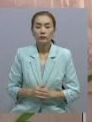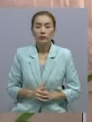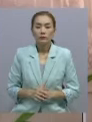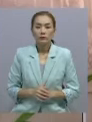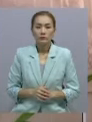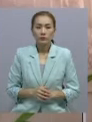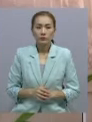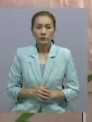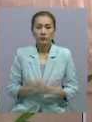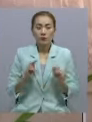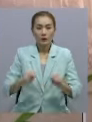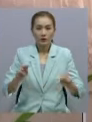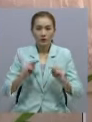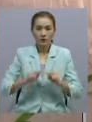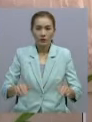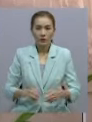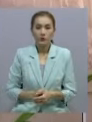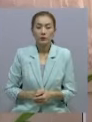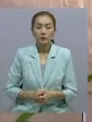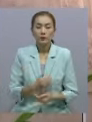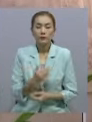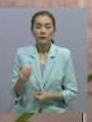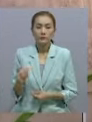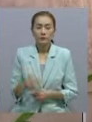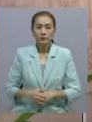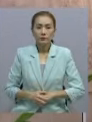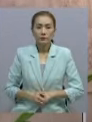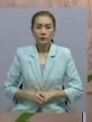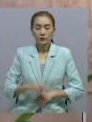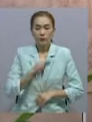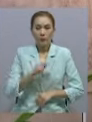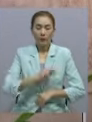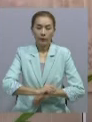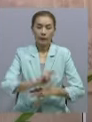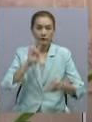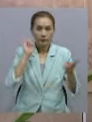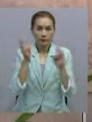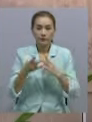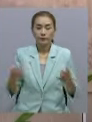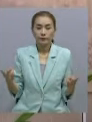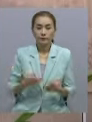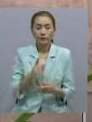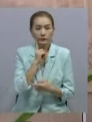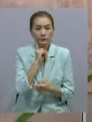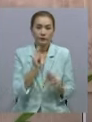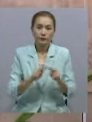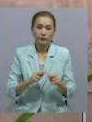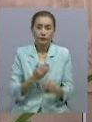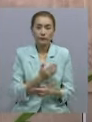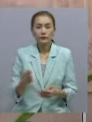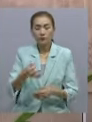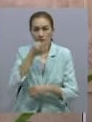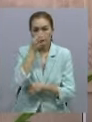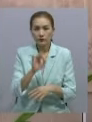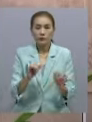Мақсатымыз педагогикалық ағамыздың жұмысын насихаттау, жас ұстаздардың